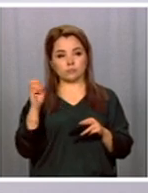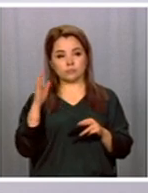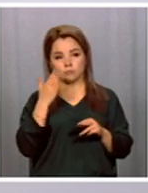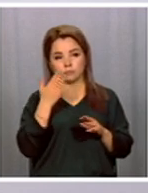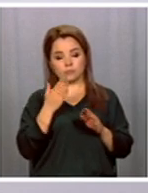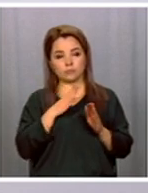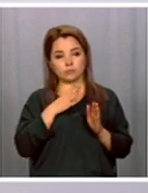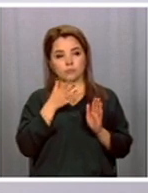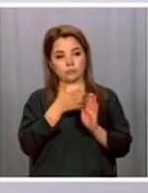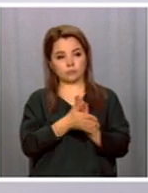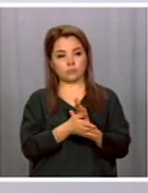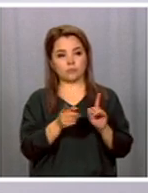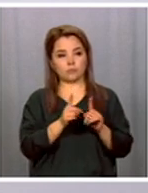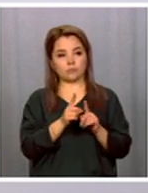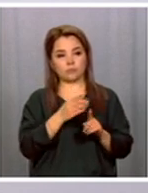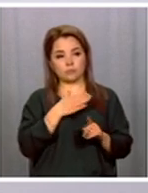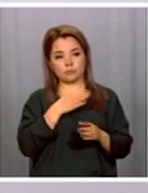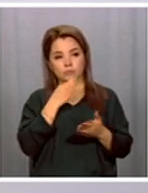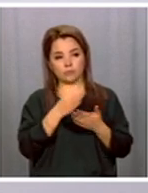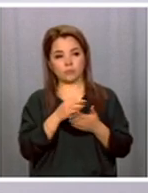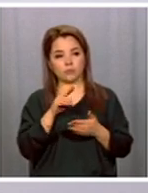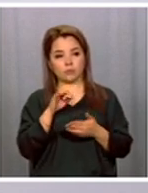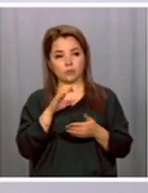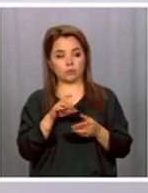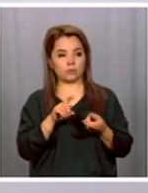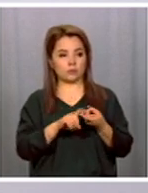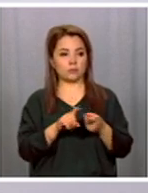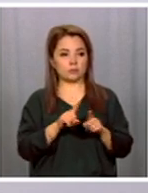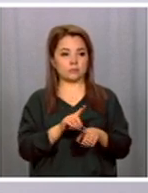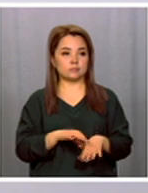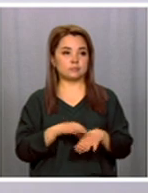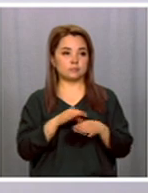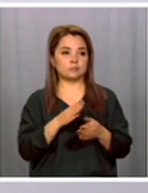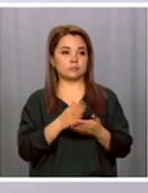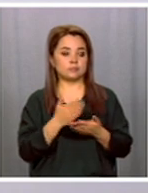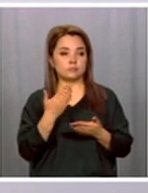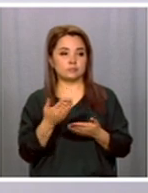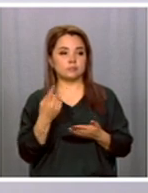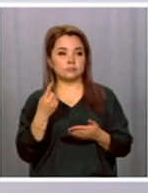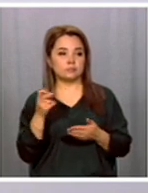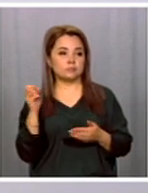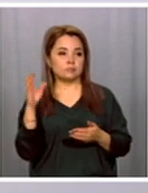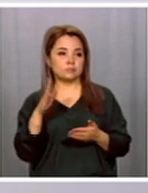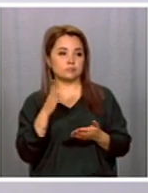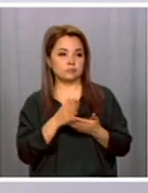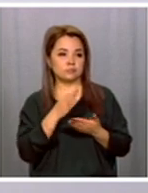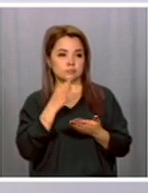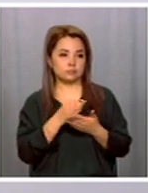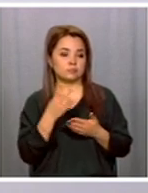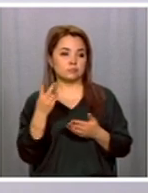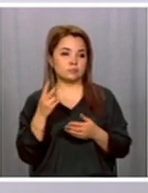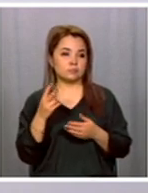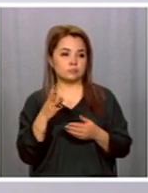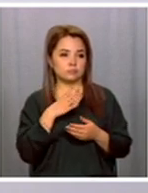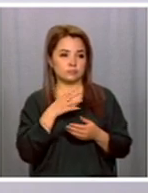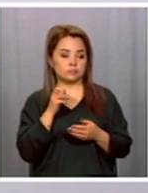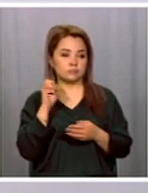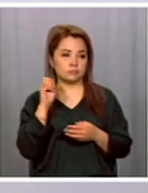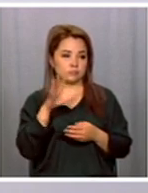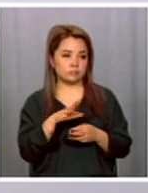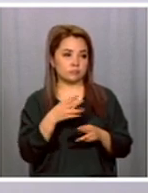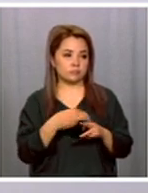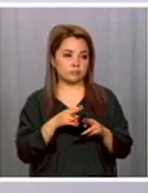шағылысады, жаңа айтып өткеніміздей, ол бізде фокус арқылы өтетін. Бұл бізде бірінші сәуле болды. Екінші сәуле,